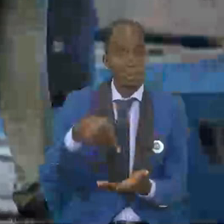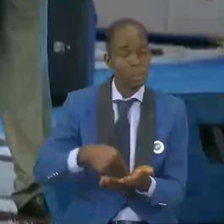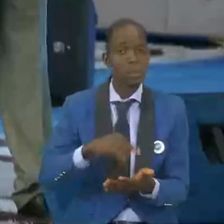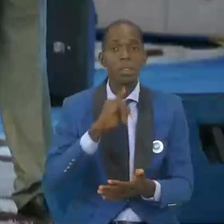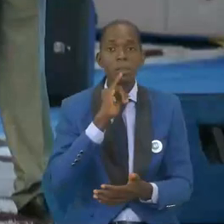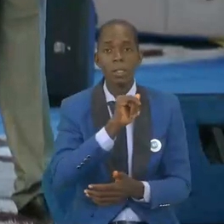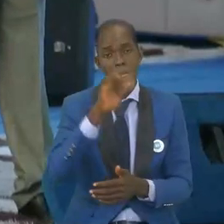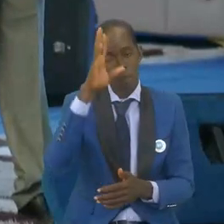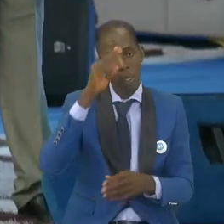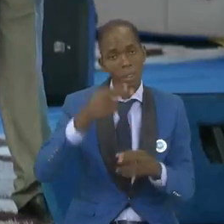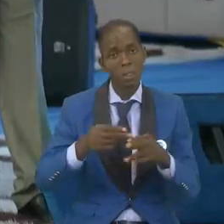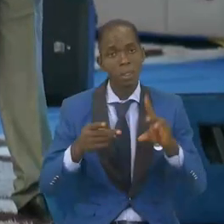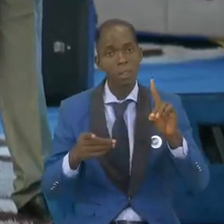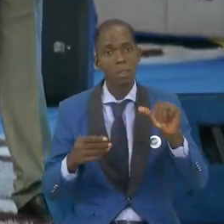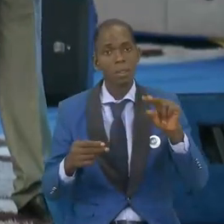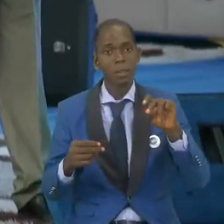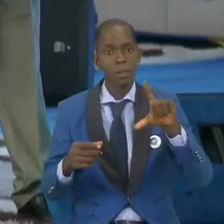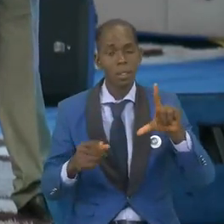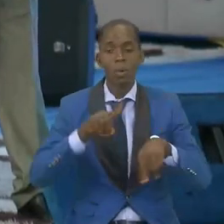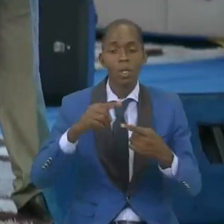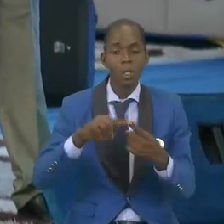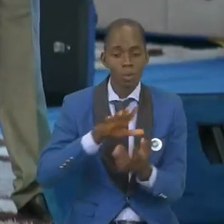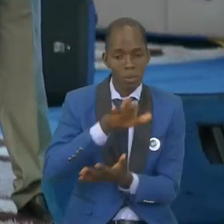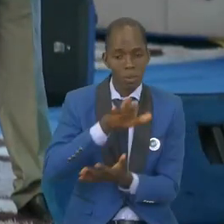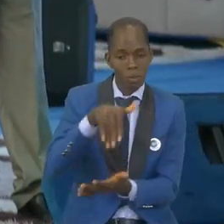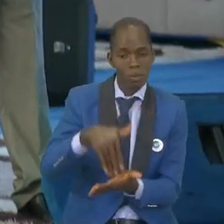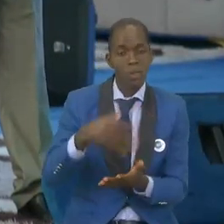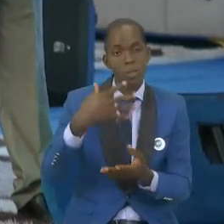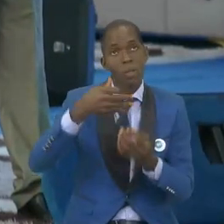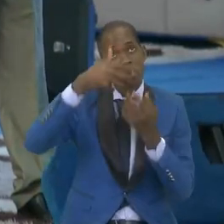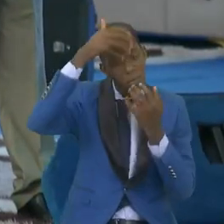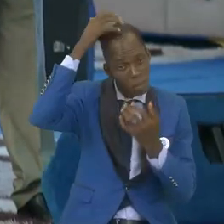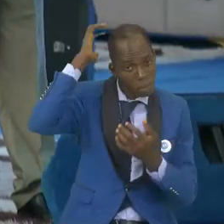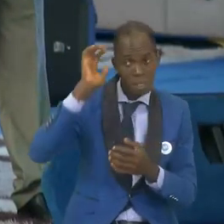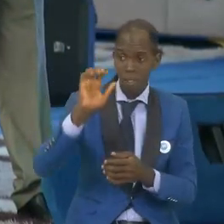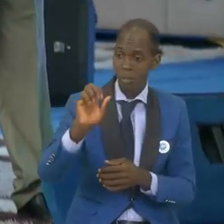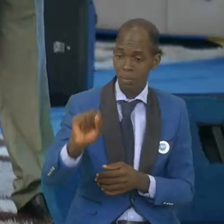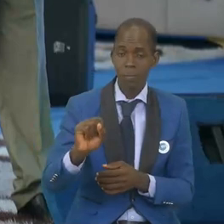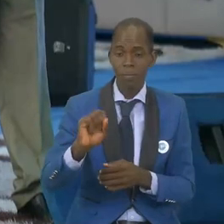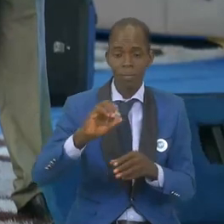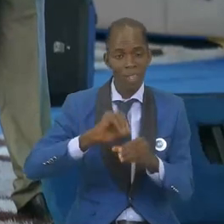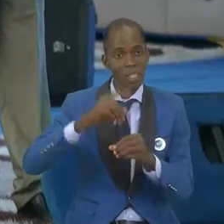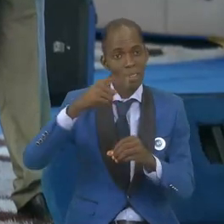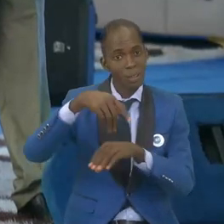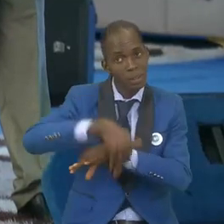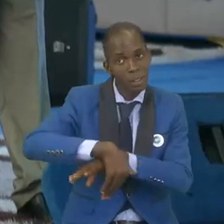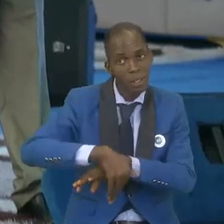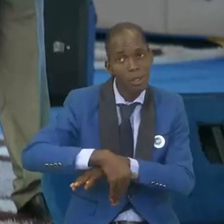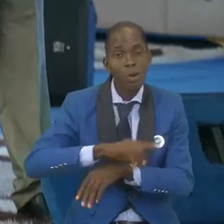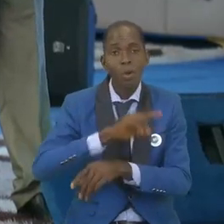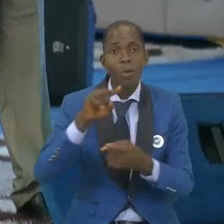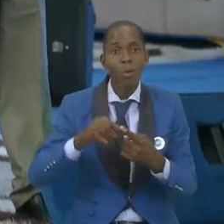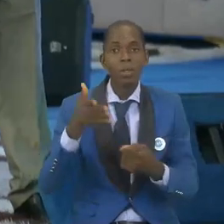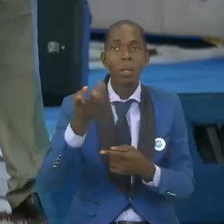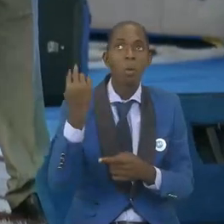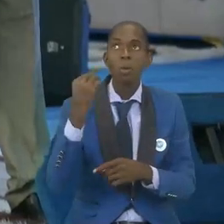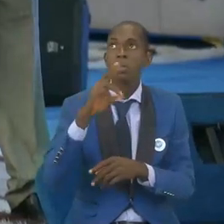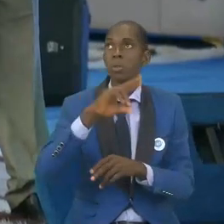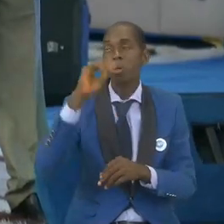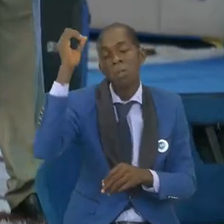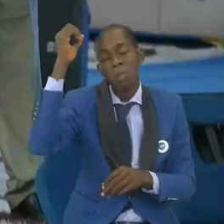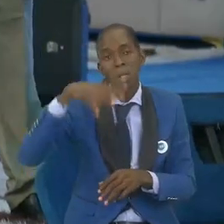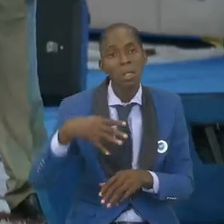paix. Mais voici un homme qui est descendu dans la fosse aux lions et au milieu de ces lions, dans